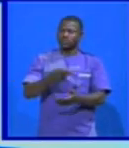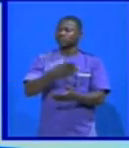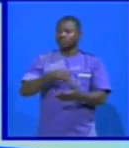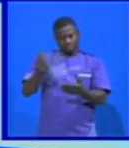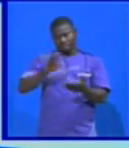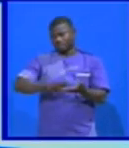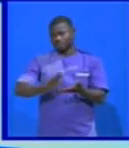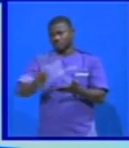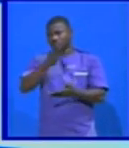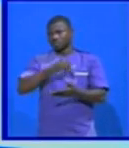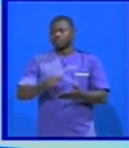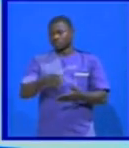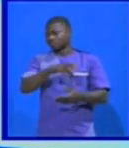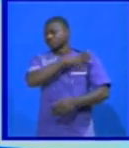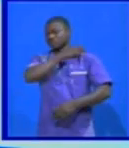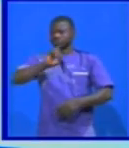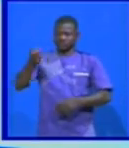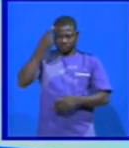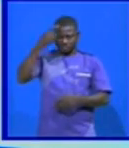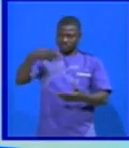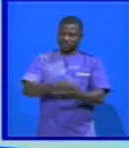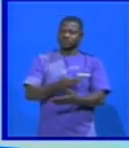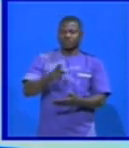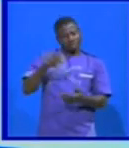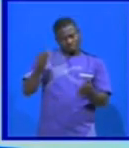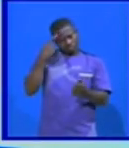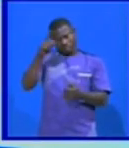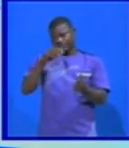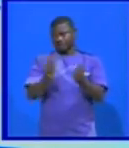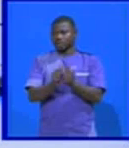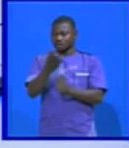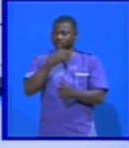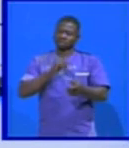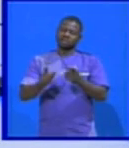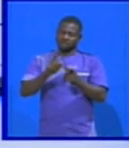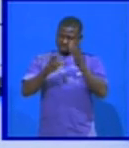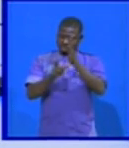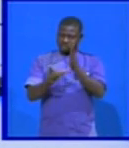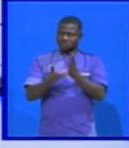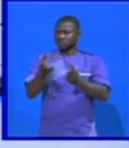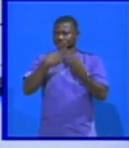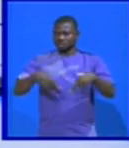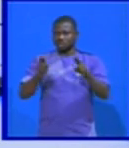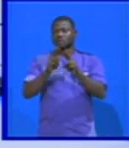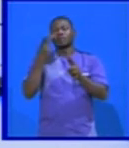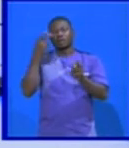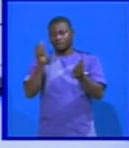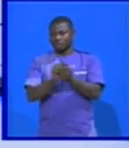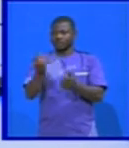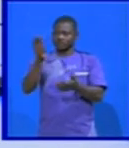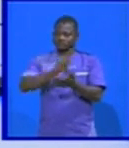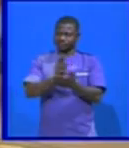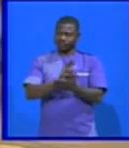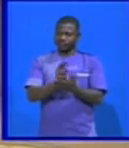futurs collaborateurs. Un moment d'émotion pour les deux personnalités, Idrissa Ouarga et Pascal Kané, ont suivi cela pour